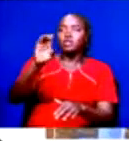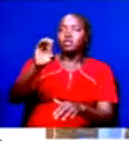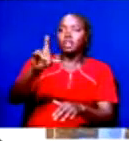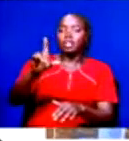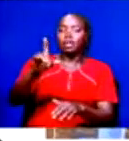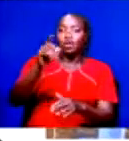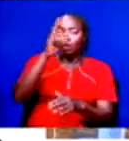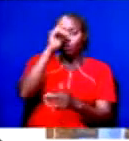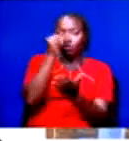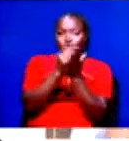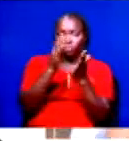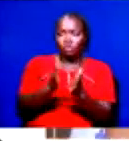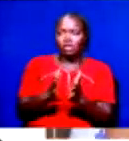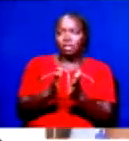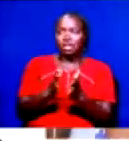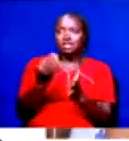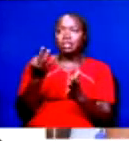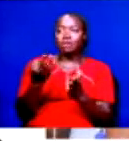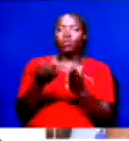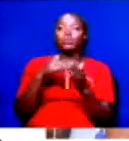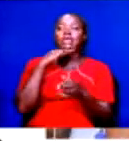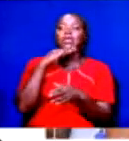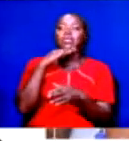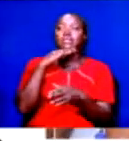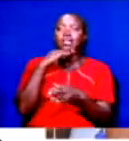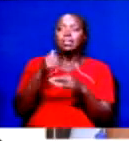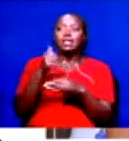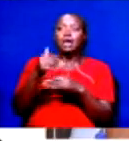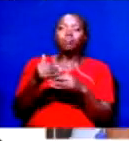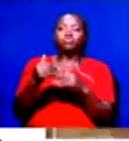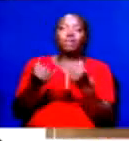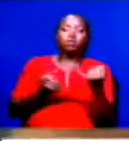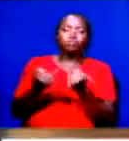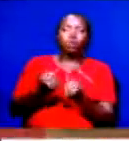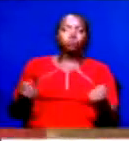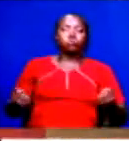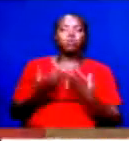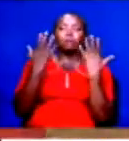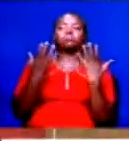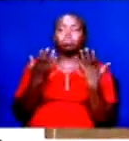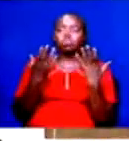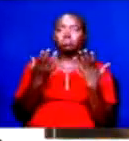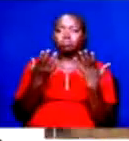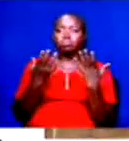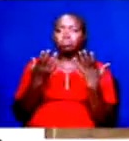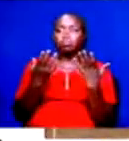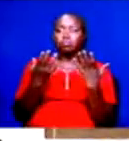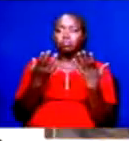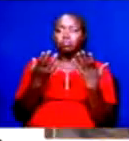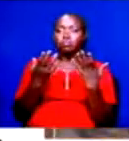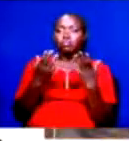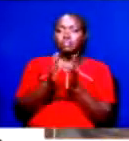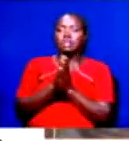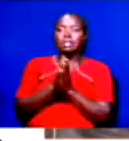ambaye ni mmoja wa maafisa watatu walioaga dunia baada ya gari lao kukanyanga bomu la kutegwa ardhini katika kaunti ya